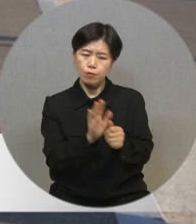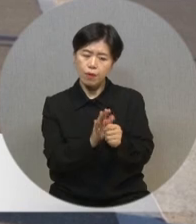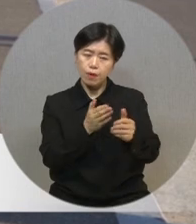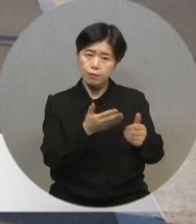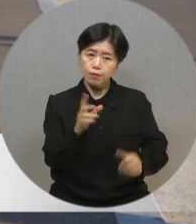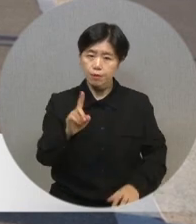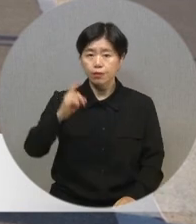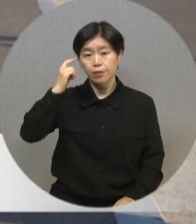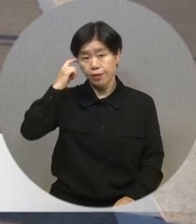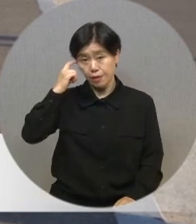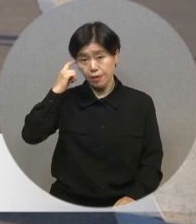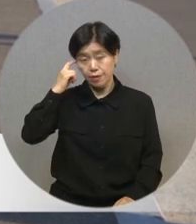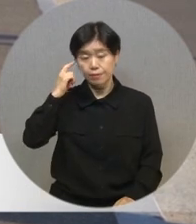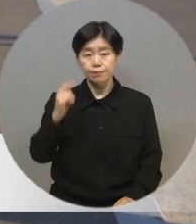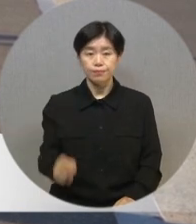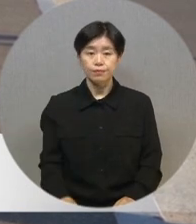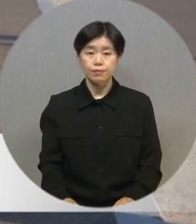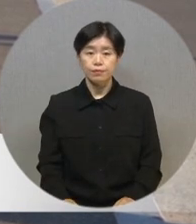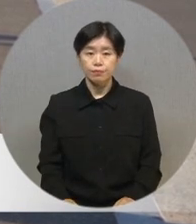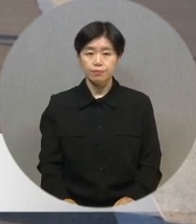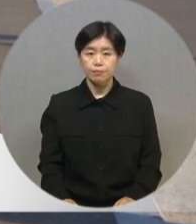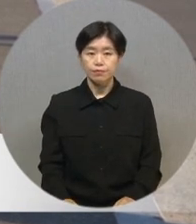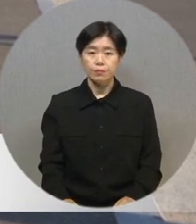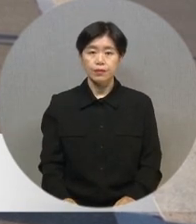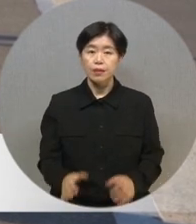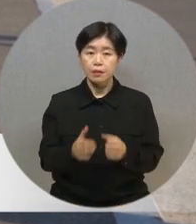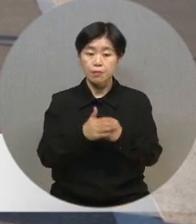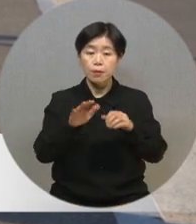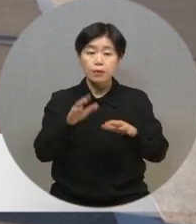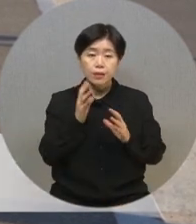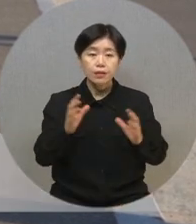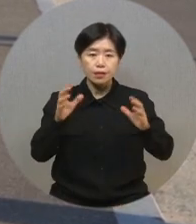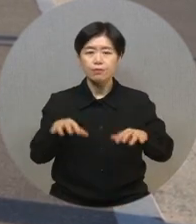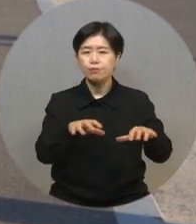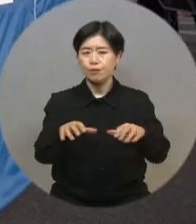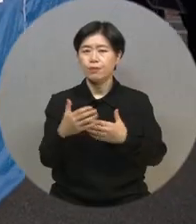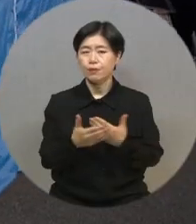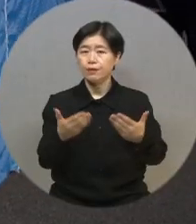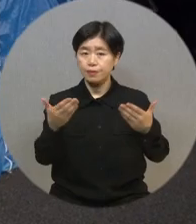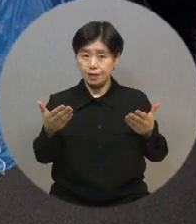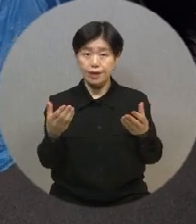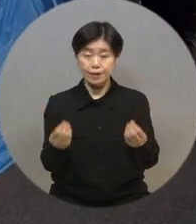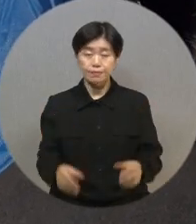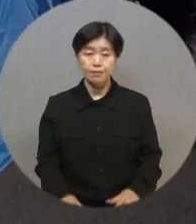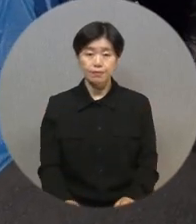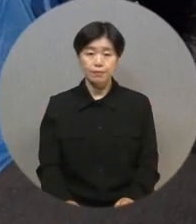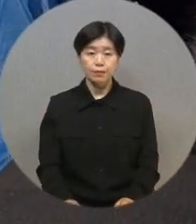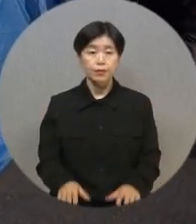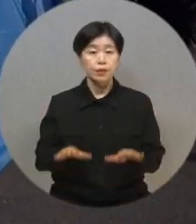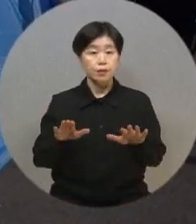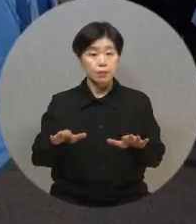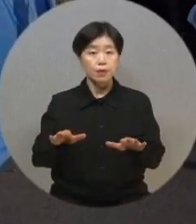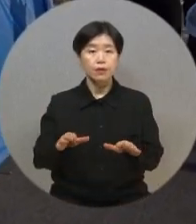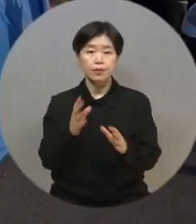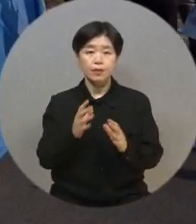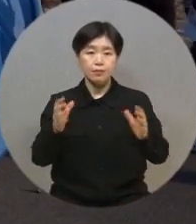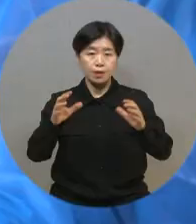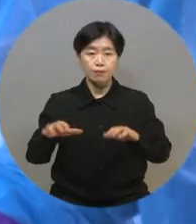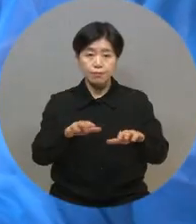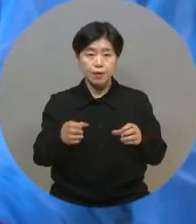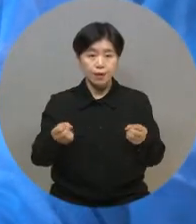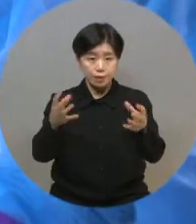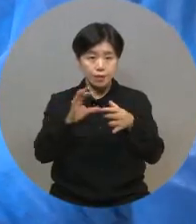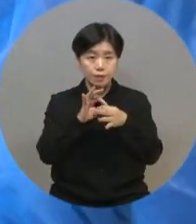이제 행사하는 김장 봉사가 되겠습니다. 이번 사랑나눔 김장 담그기 행사를